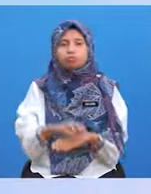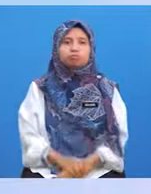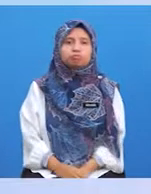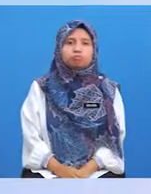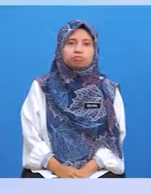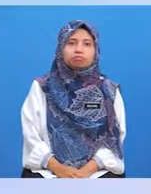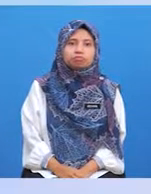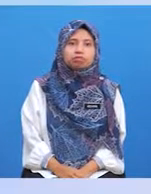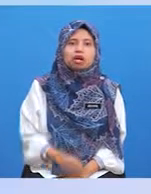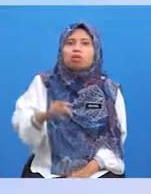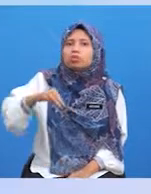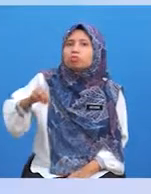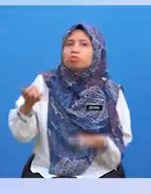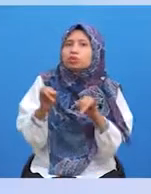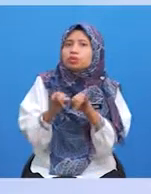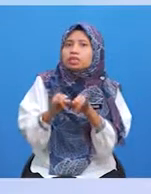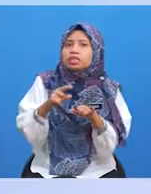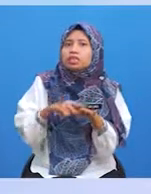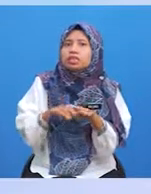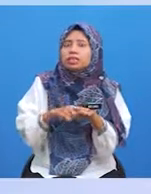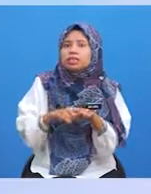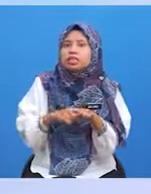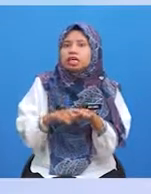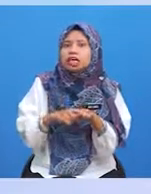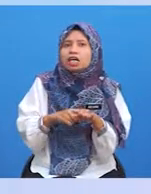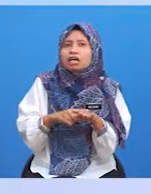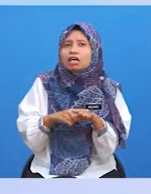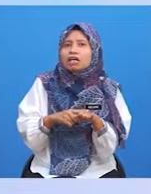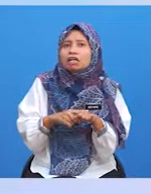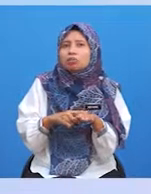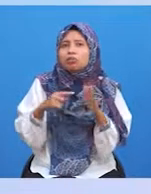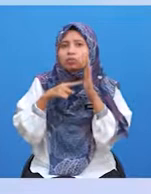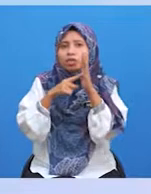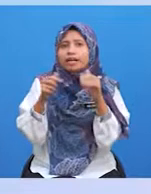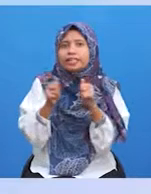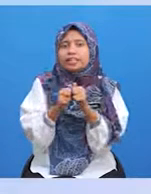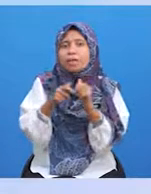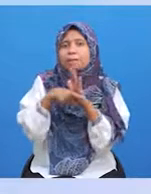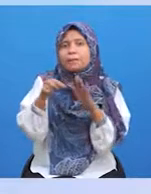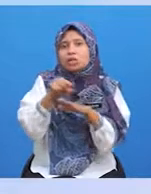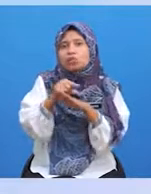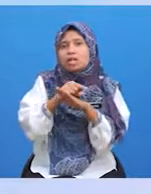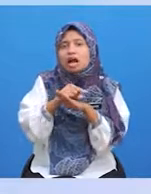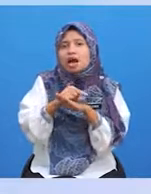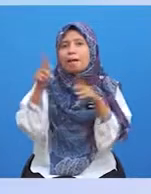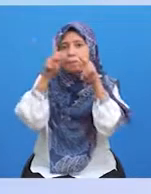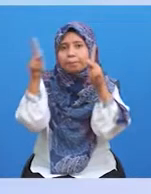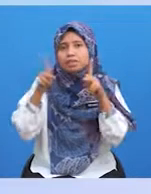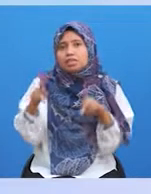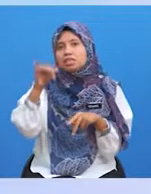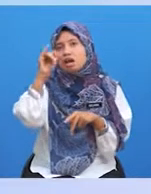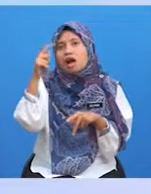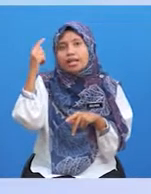PAK21. Murid-murid juga didedahkan dengan penggunaan peta aiting untuk